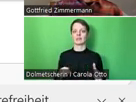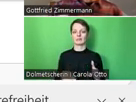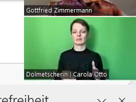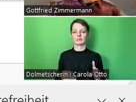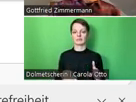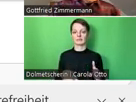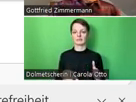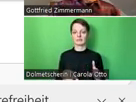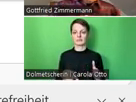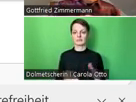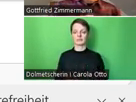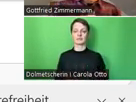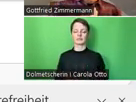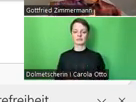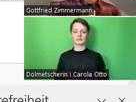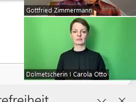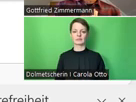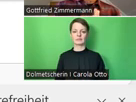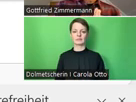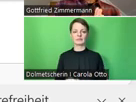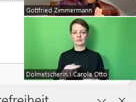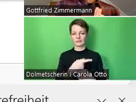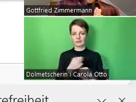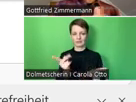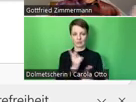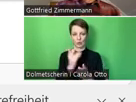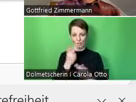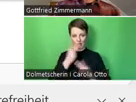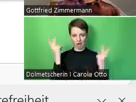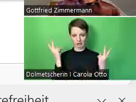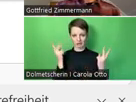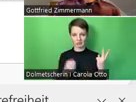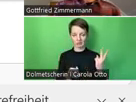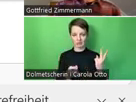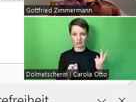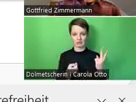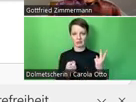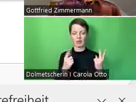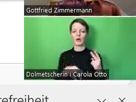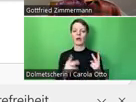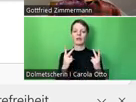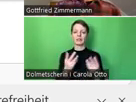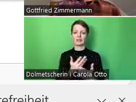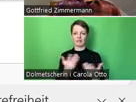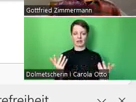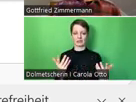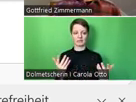So, das war wahrscheinlich noch vielen bekannt. Wichtig ist auch, dass ich hier, wenn